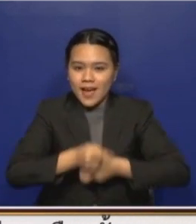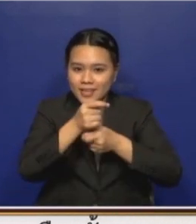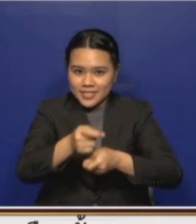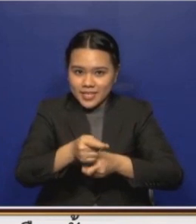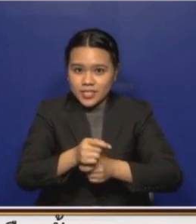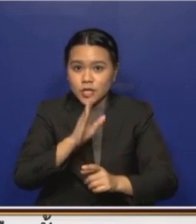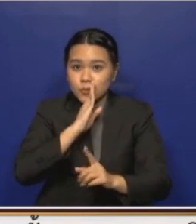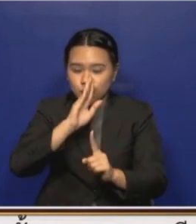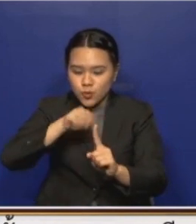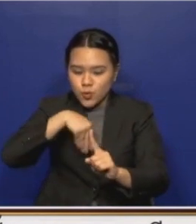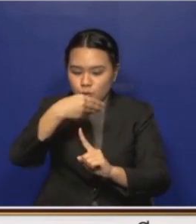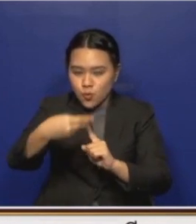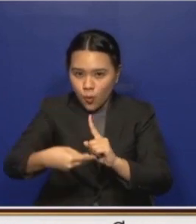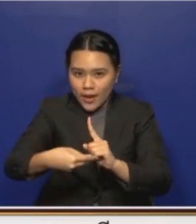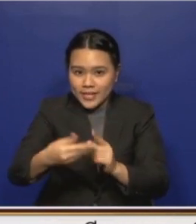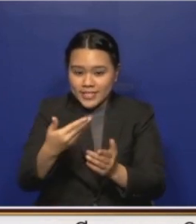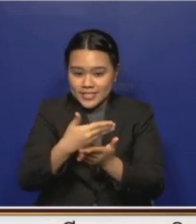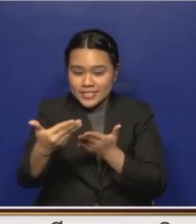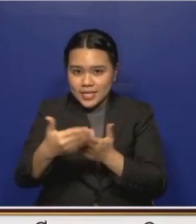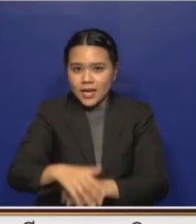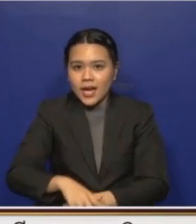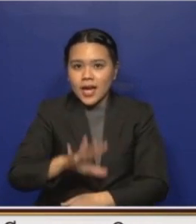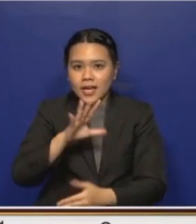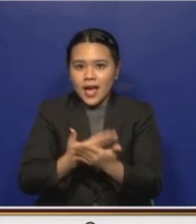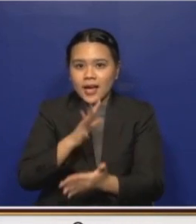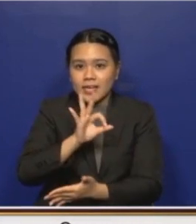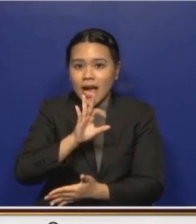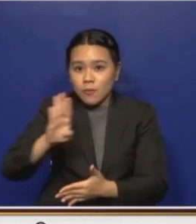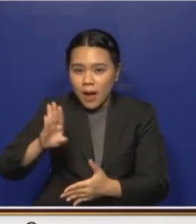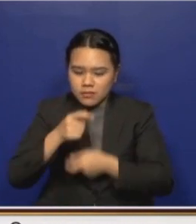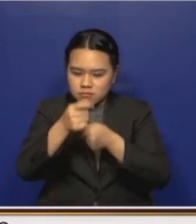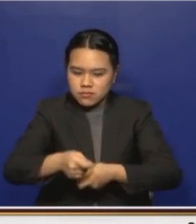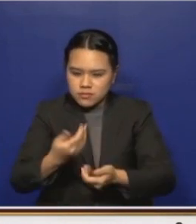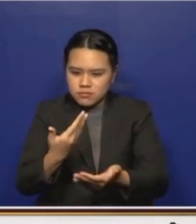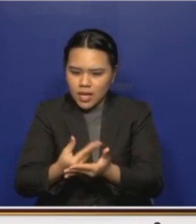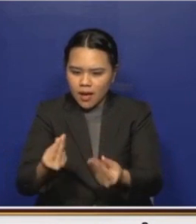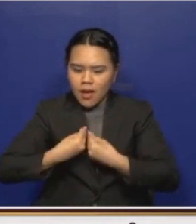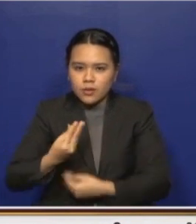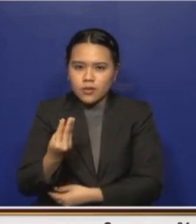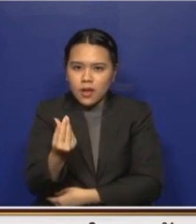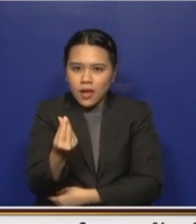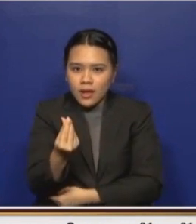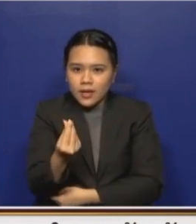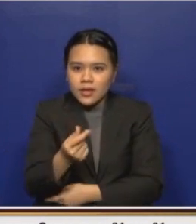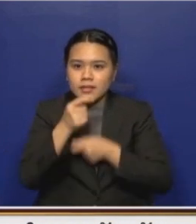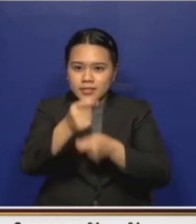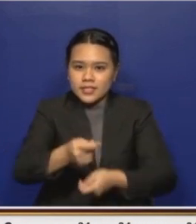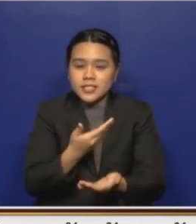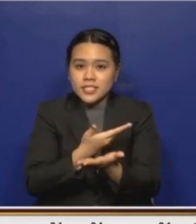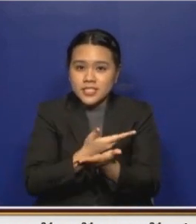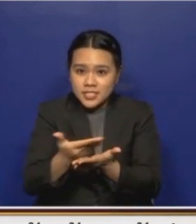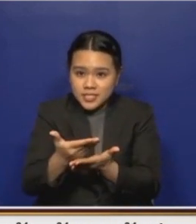ตังค์ฮะหักต้นทุนค่าปุ๋ยสารเคมีแรงงานและอื่นๆ1บาท10ตังค์